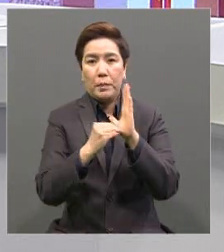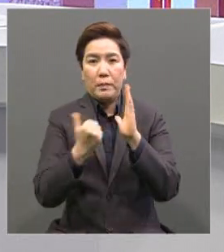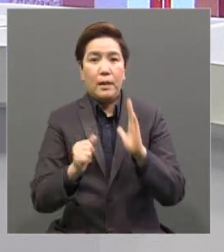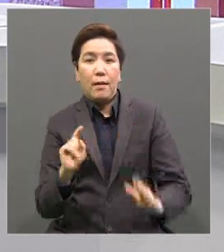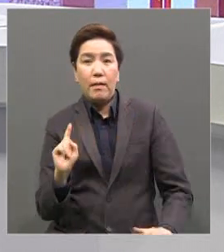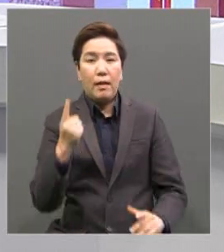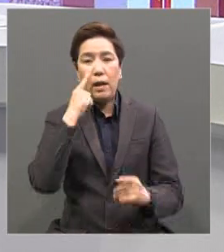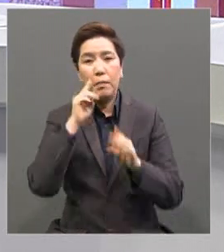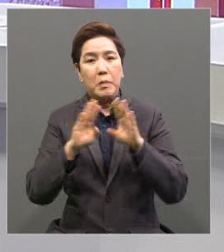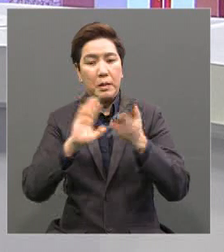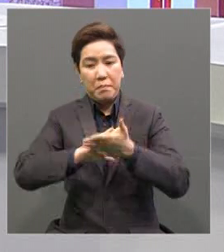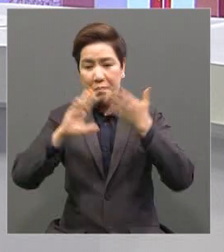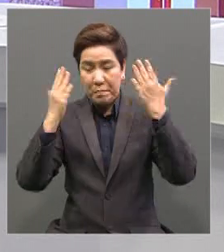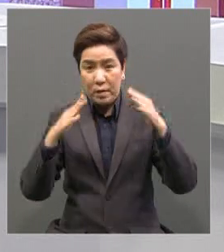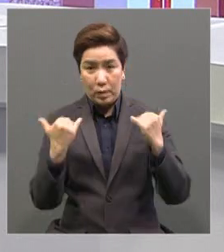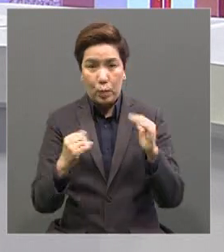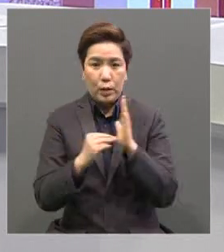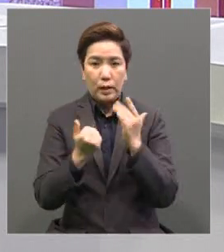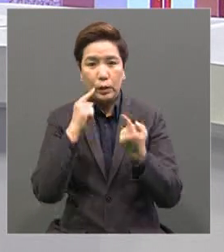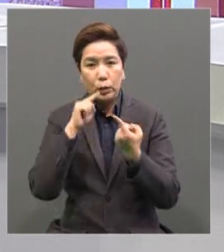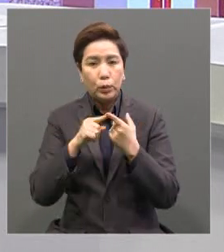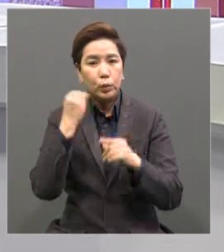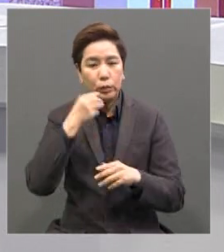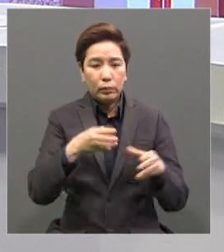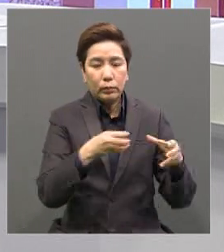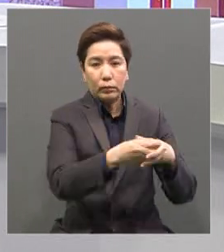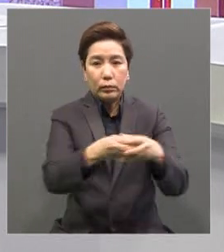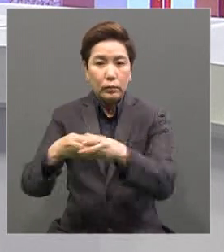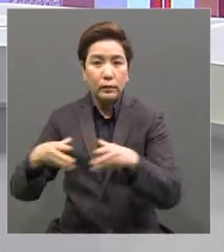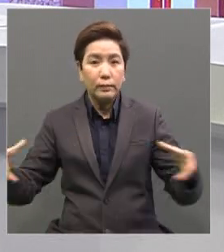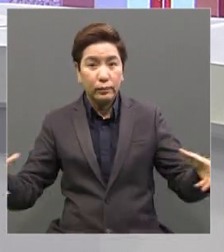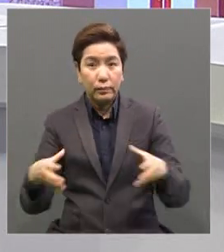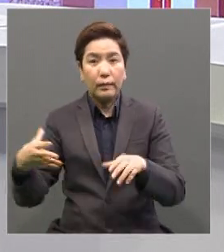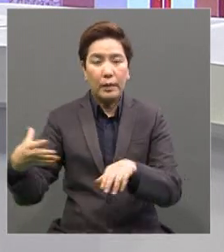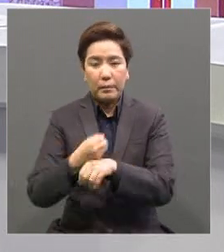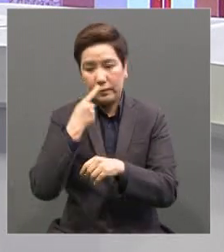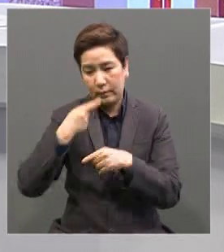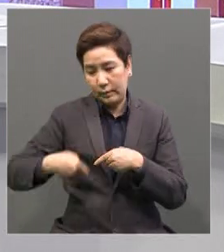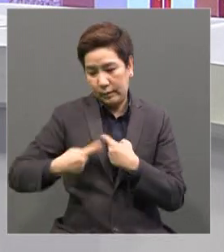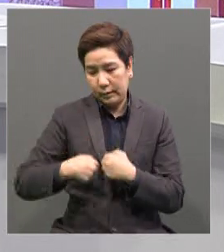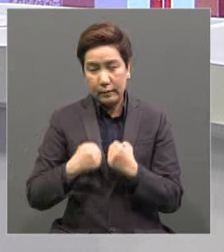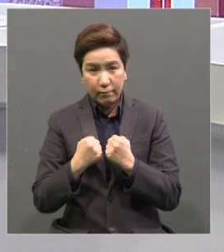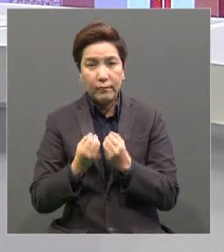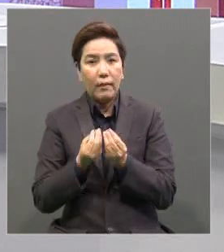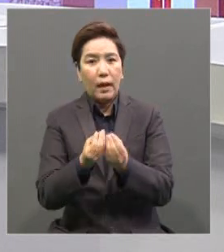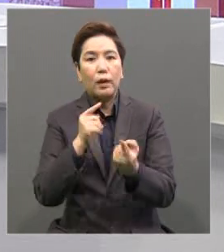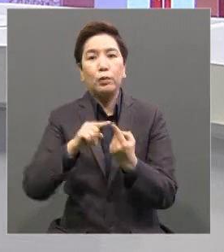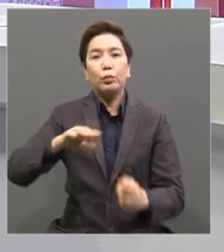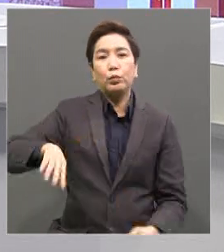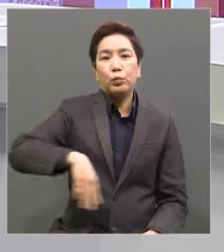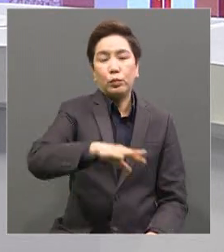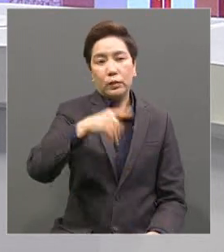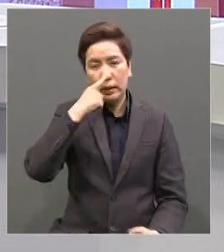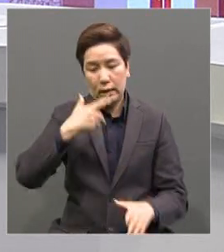เปิดรับสมัครกันแล้วคึกคักกันเป็นอย่างมากแกนนำของทุกพรรคการเมืองต่างก็พากันมาให้กำลังใจผู้สมัครในพื้นที่ในเรื่องของการ